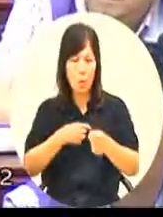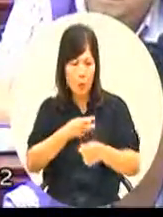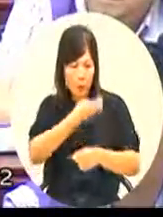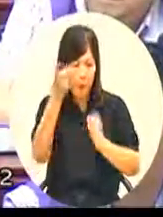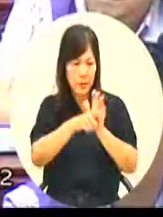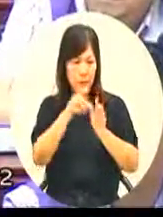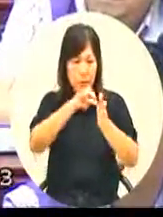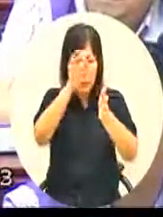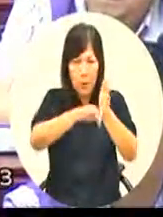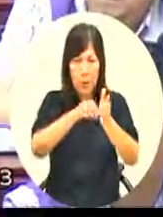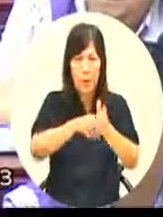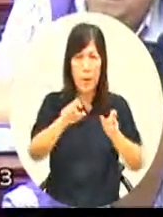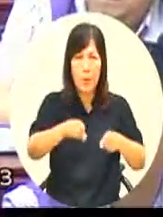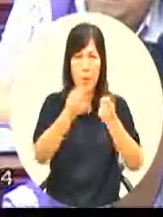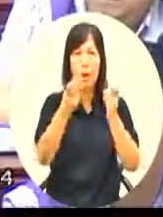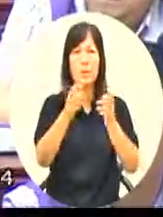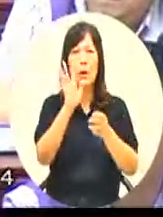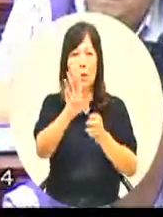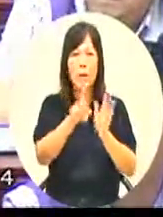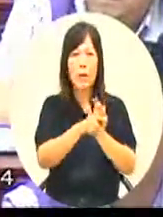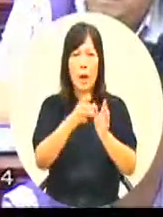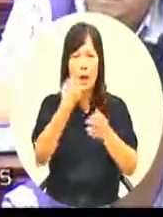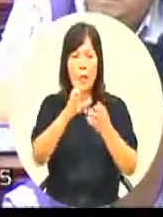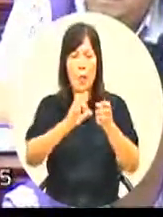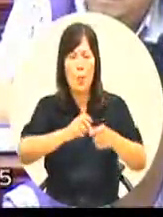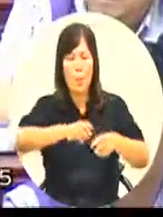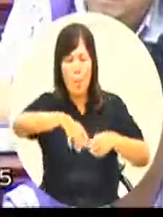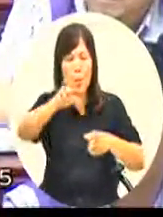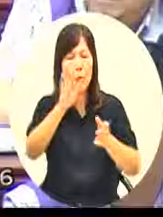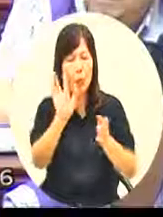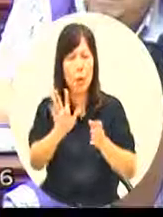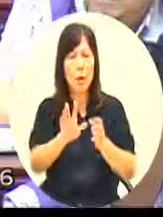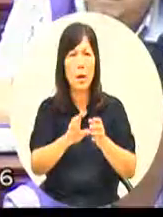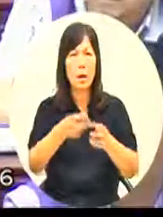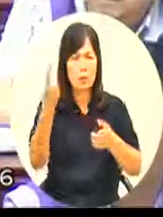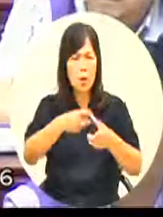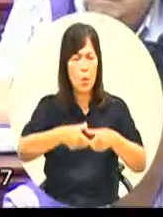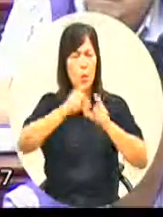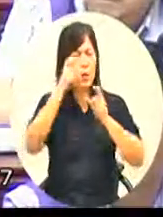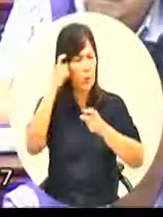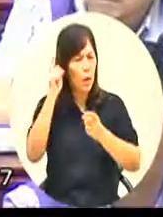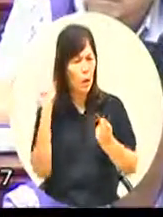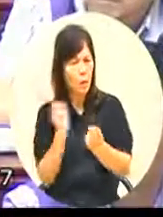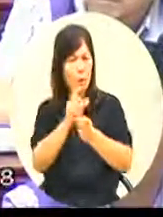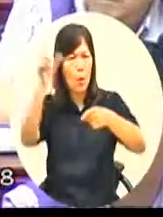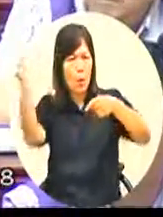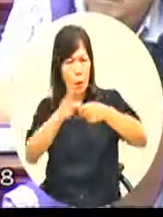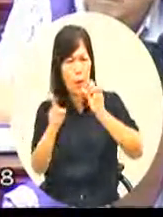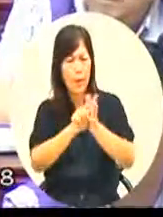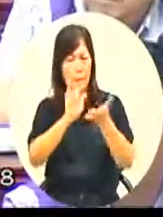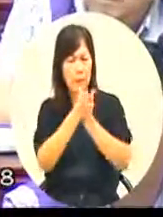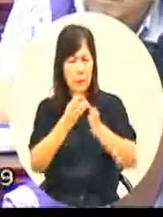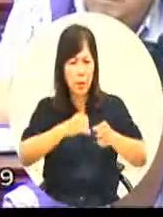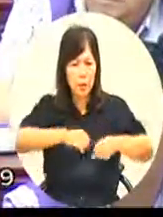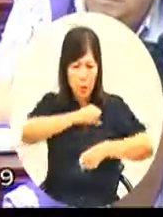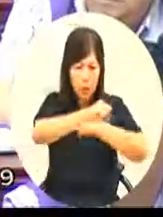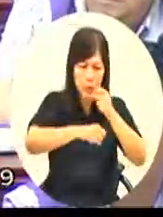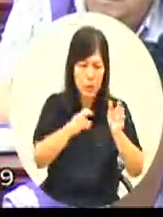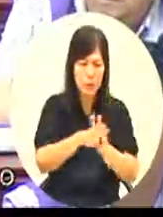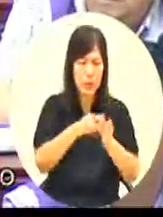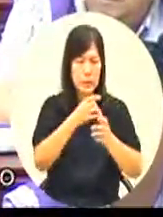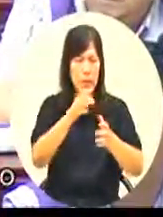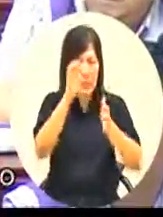场的篮筐被吹到第4个篮球场边边去了，所以会回到思考说，是遇到台风以后，把那移动式篮球吊就要倾倒下